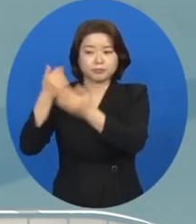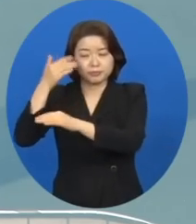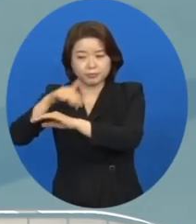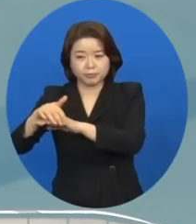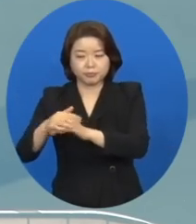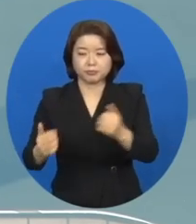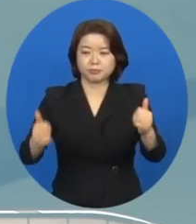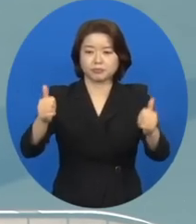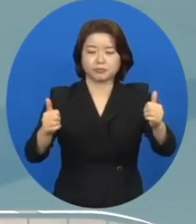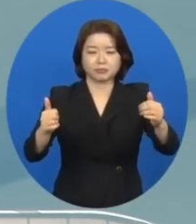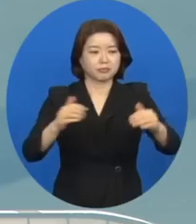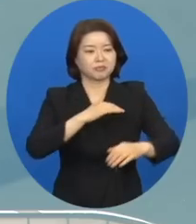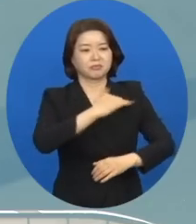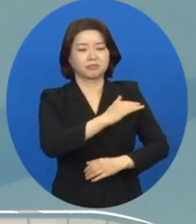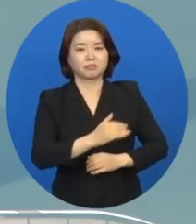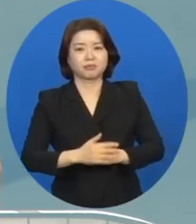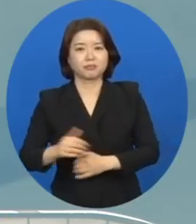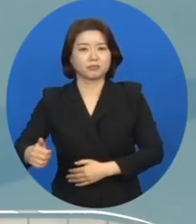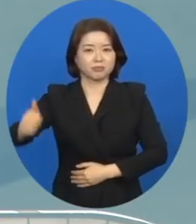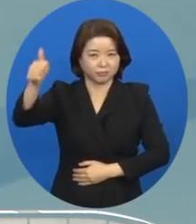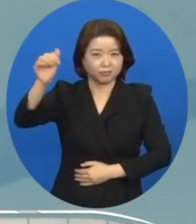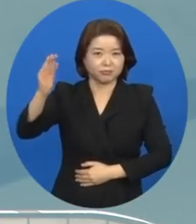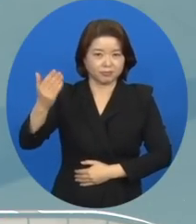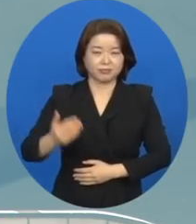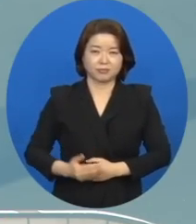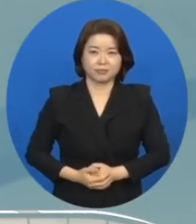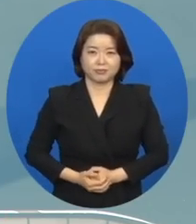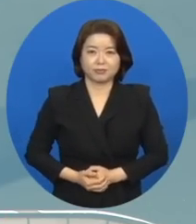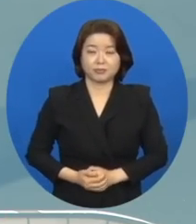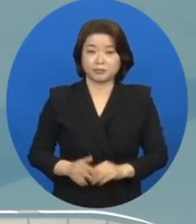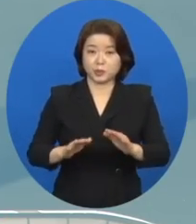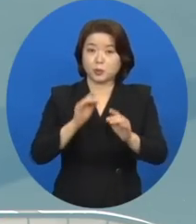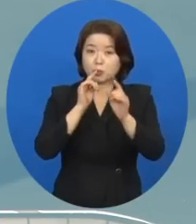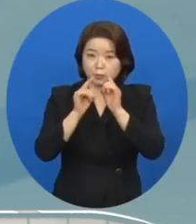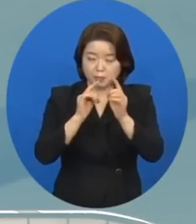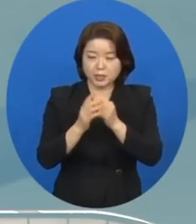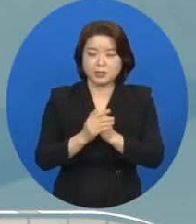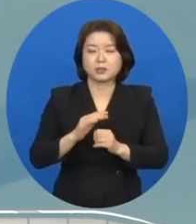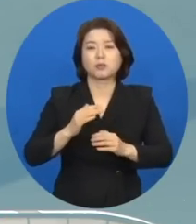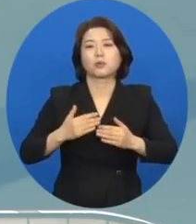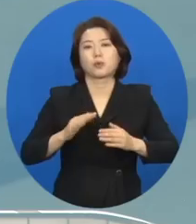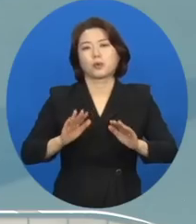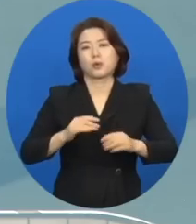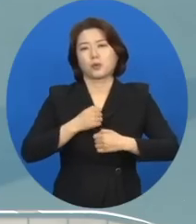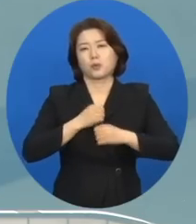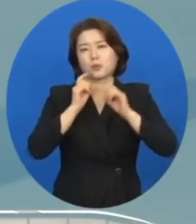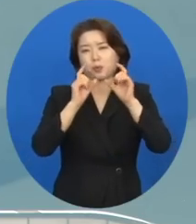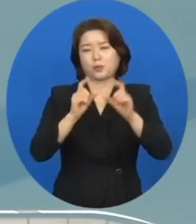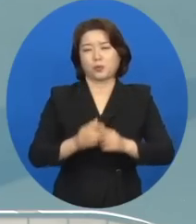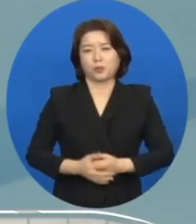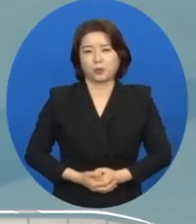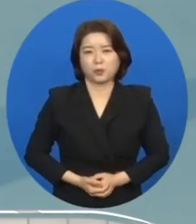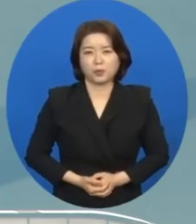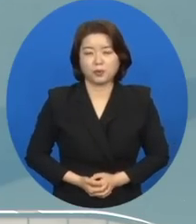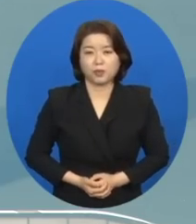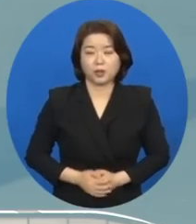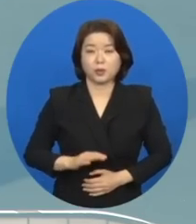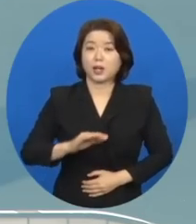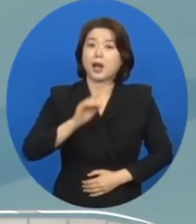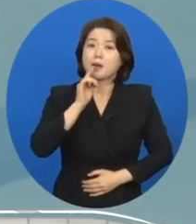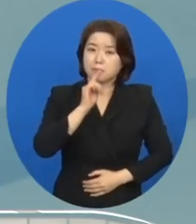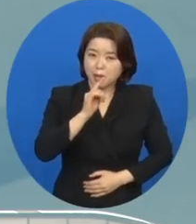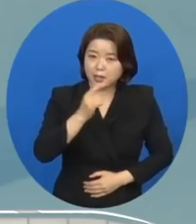당해낼 수가 없는 것이죠. 그래서 우리는 오늘 이 말씀 우리에게 경고합니다. 우리가 말하고